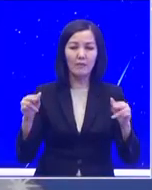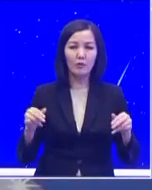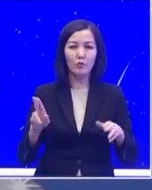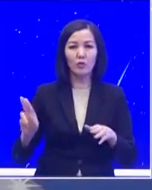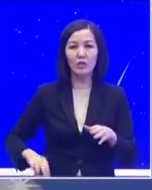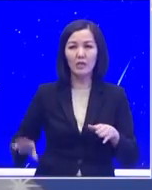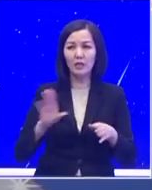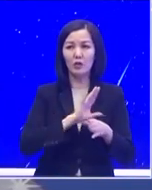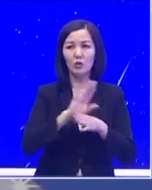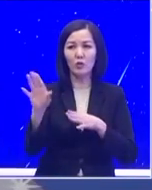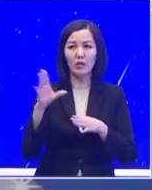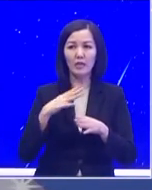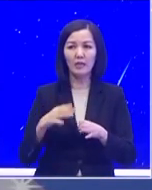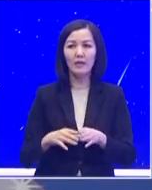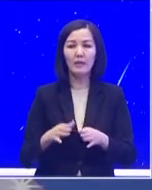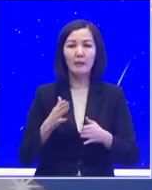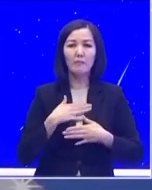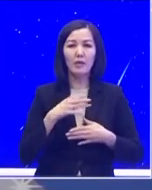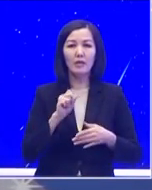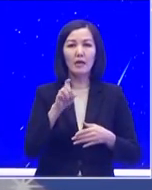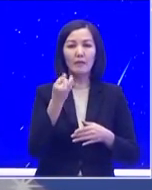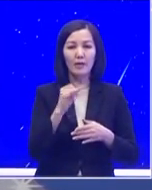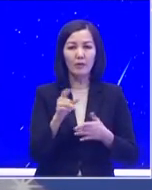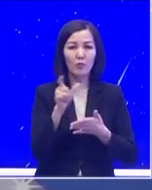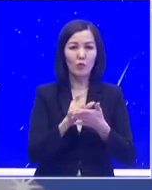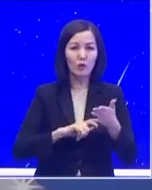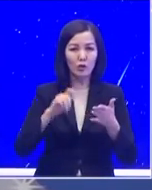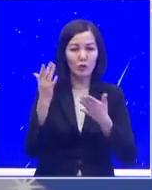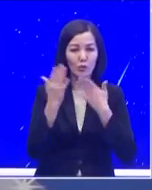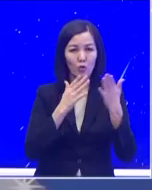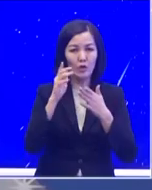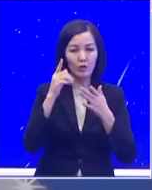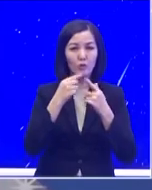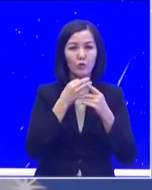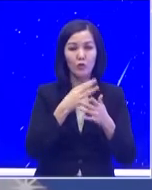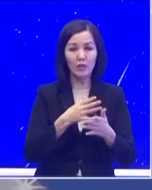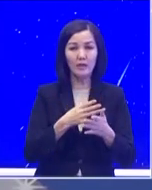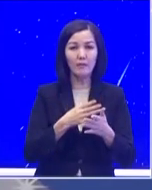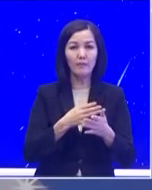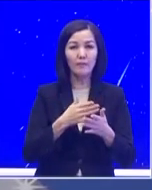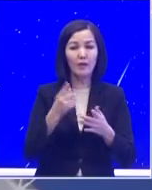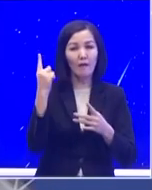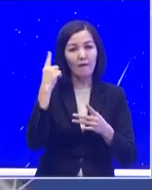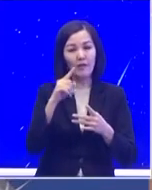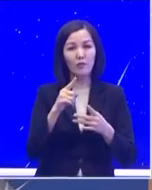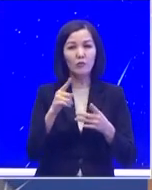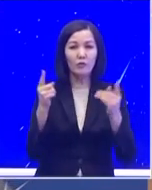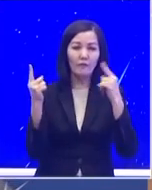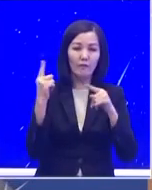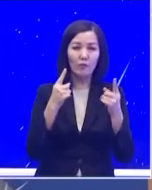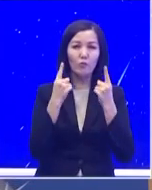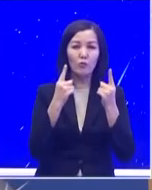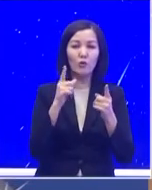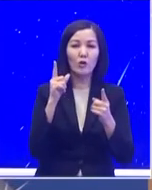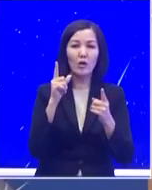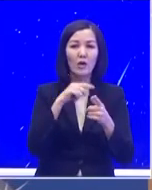жолдады. Мен Абай Құнанбаевтың өлеңдерін оқығанын атамын. Мен де өскенде Абай Құнанбаев дейді. Философ болғым келеді, композитор, ұлы ақын